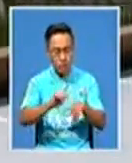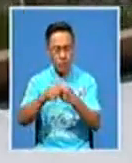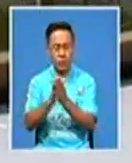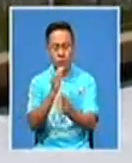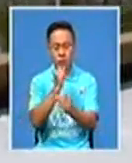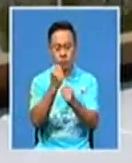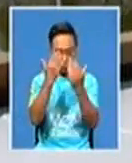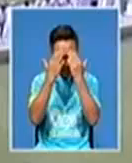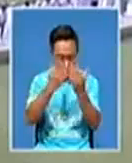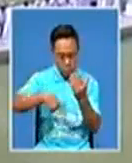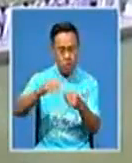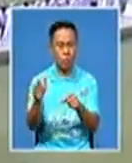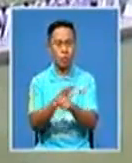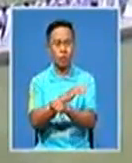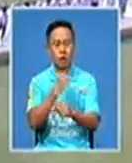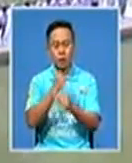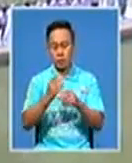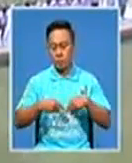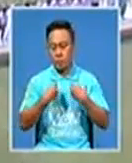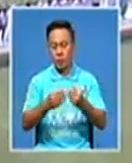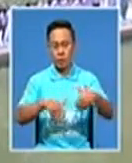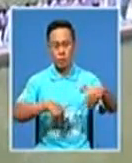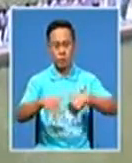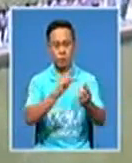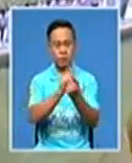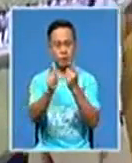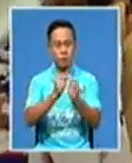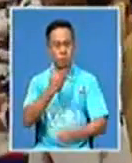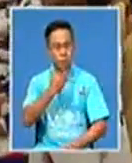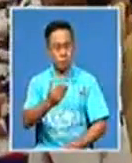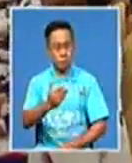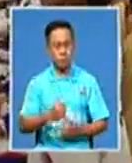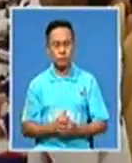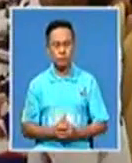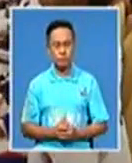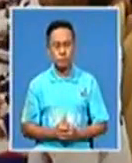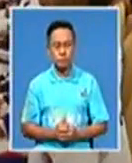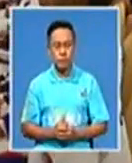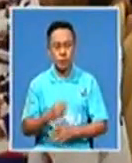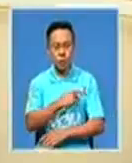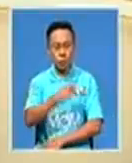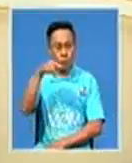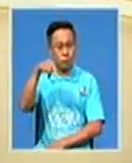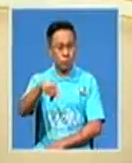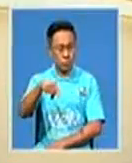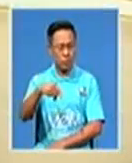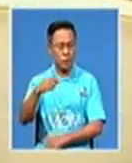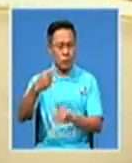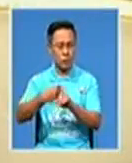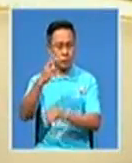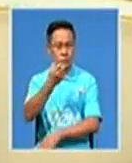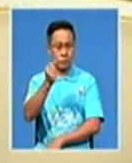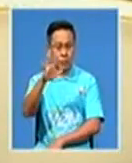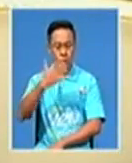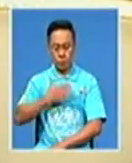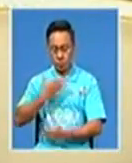กิจได้อย่างสมบูรณ์บำเพ็ญตนเพื่อประโยชน์สุขต่อสังคมตลอดไปนะครับเมื่อวันพุธที่15กรกฎาคมที่ผ่านมาผมได้มีโอกา